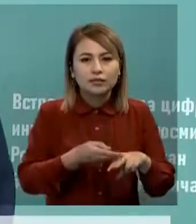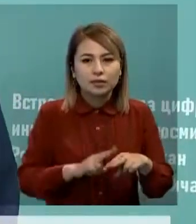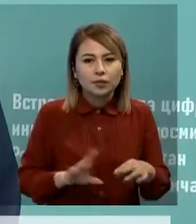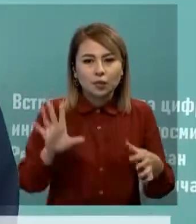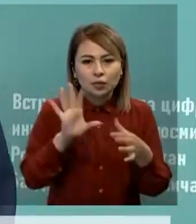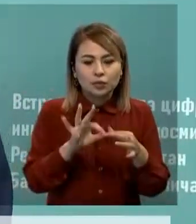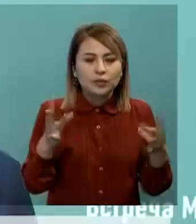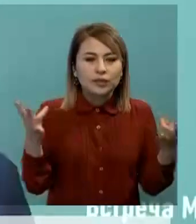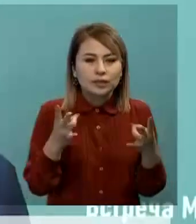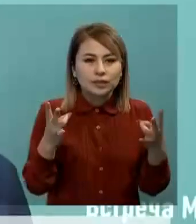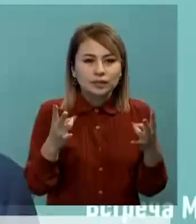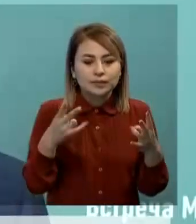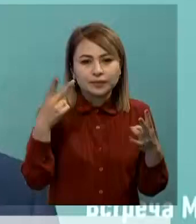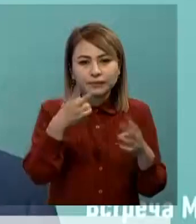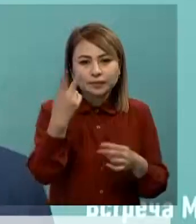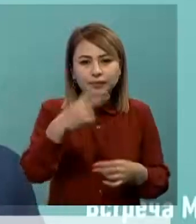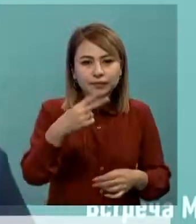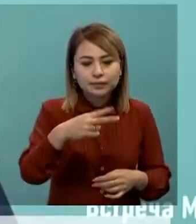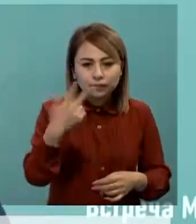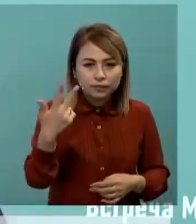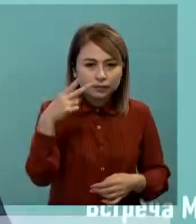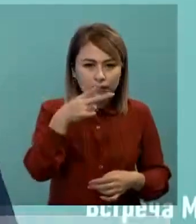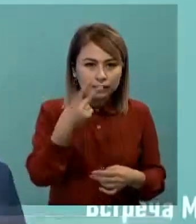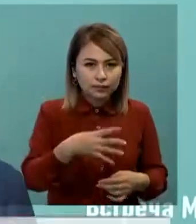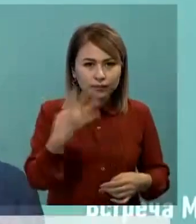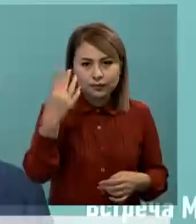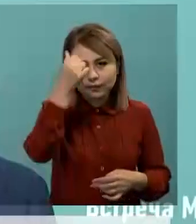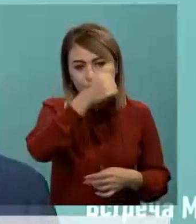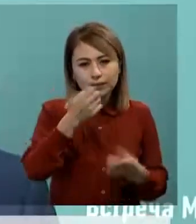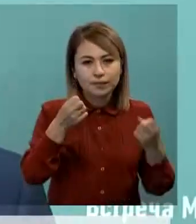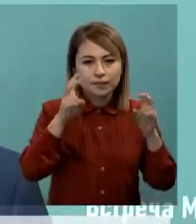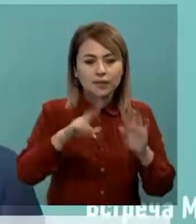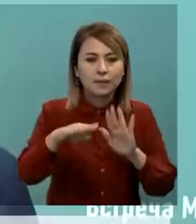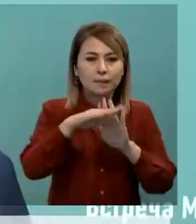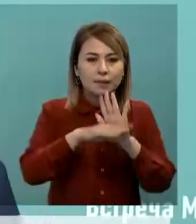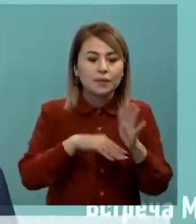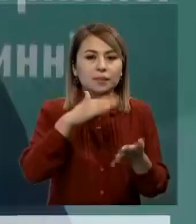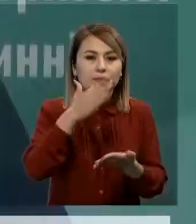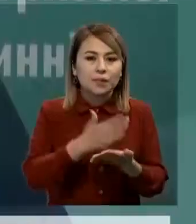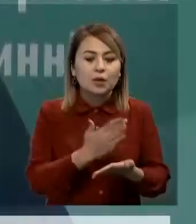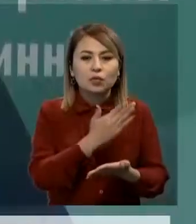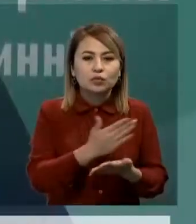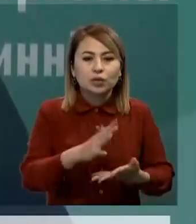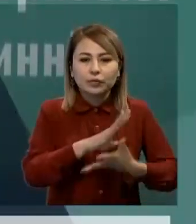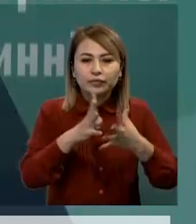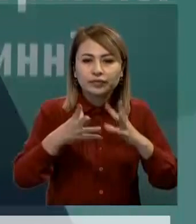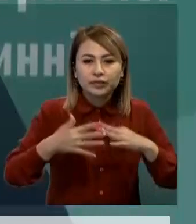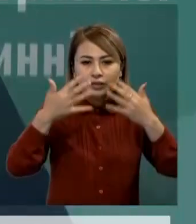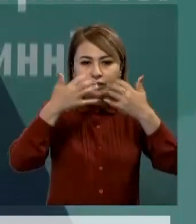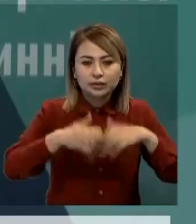интернетке қосу мақсатымыз. 2023-2024 жылдарға арналған бағдарламаларымыз бар. Оларды түйіндей келетін